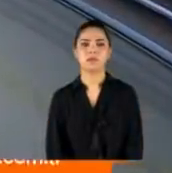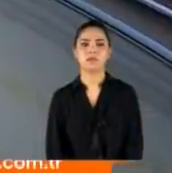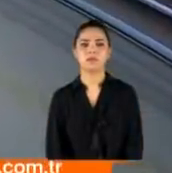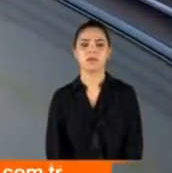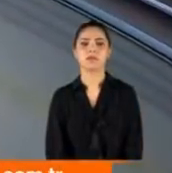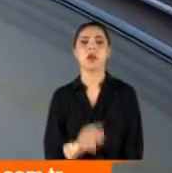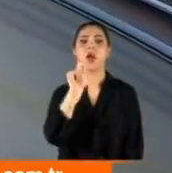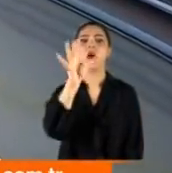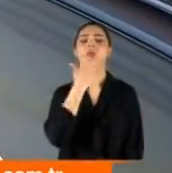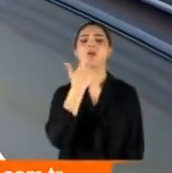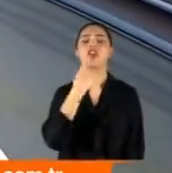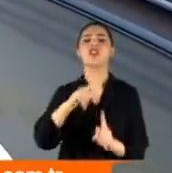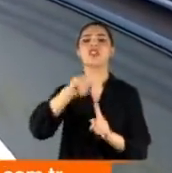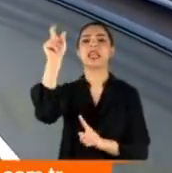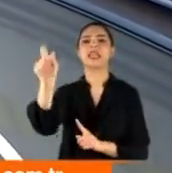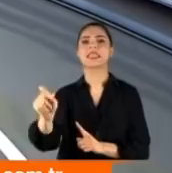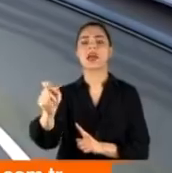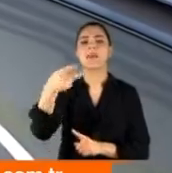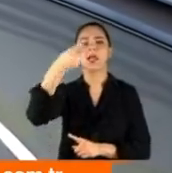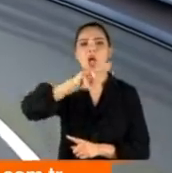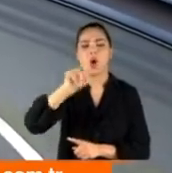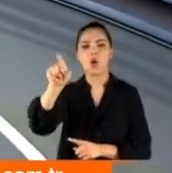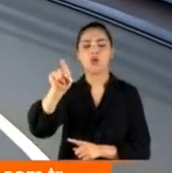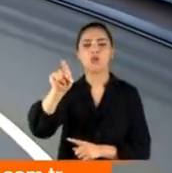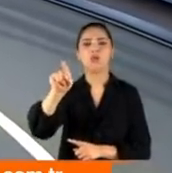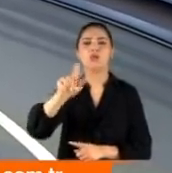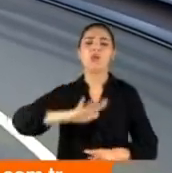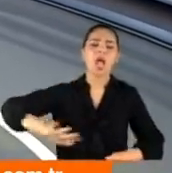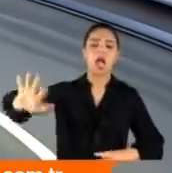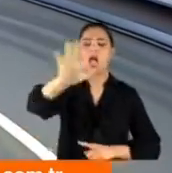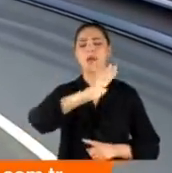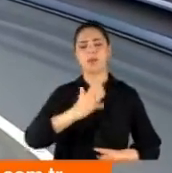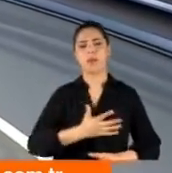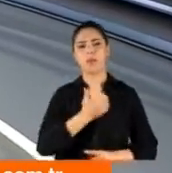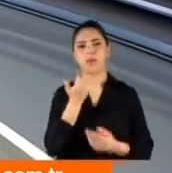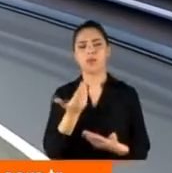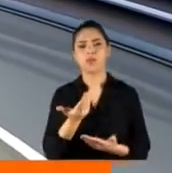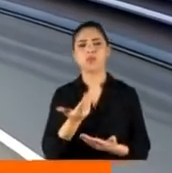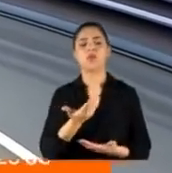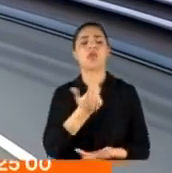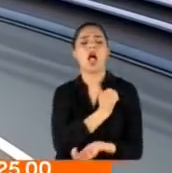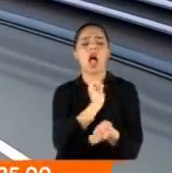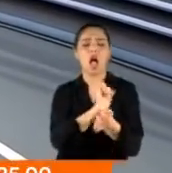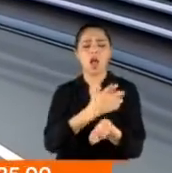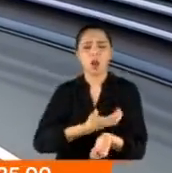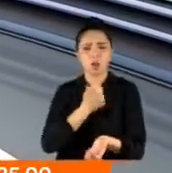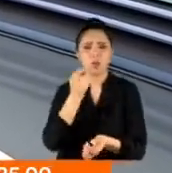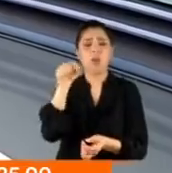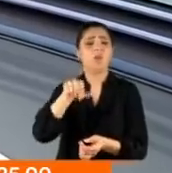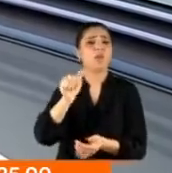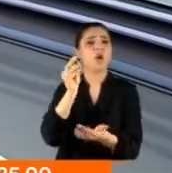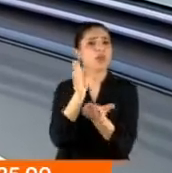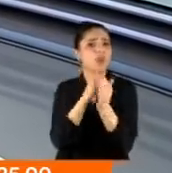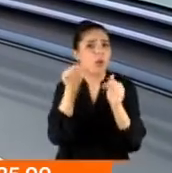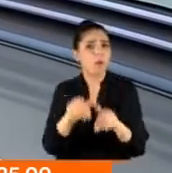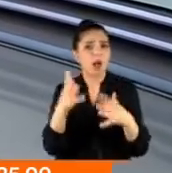Ve daha 15 yaşındaki Tamer Aslan'ın ölümü. Herkesi yasa boğdu tabii, özellikle de ailesini. Bugün gözyaşlarıyla toprağa verildi